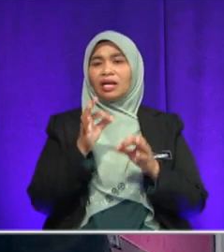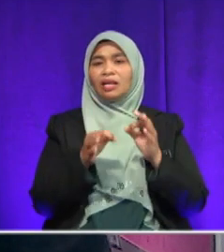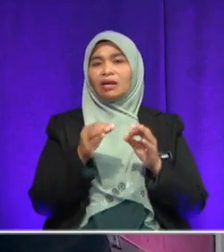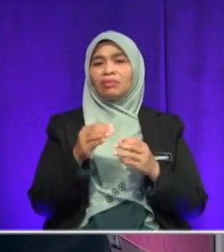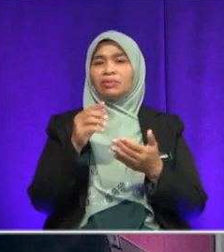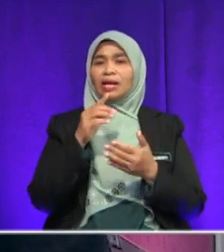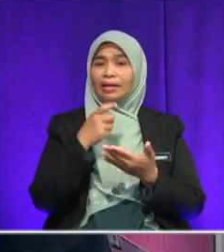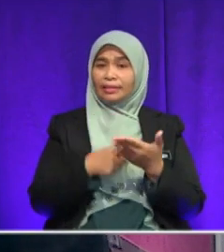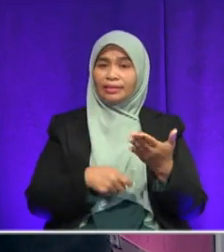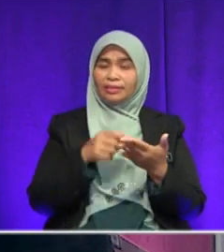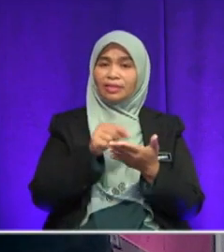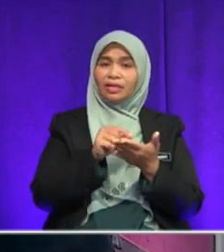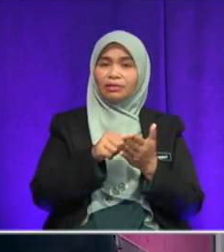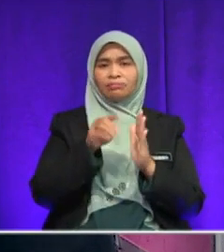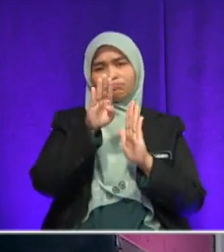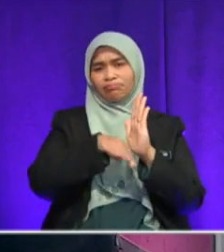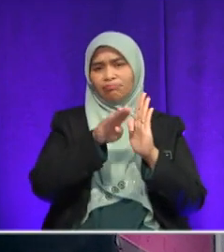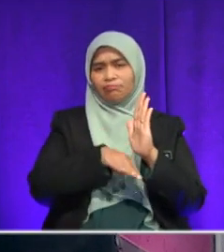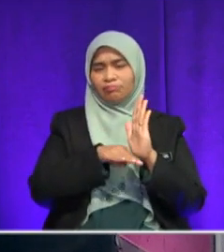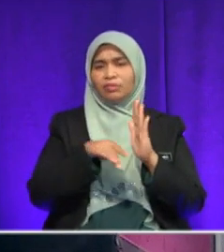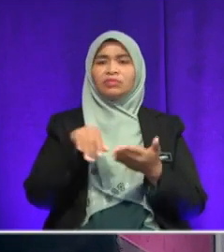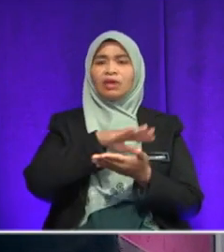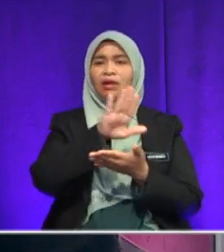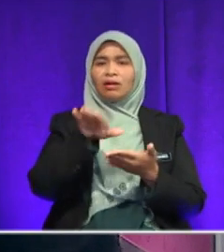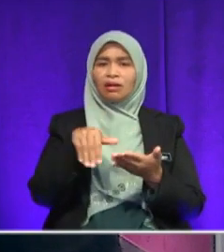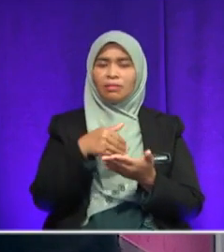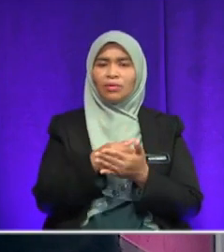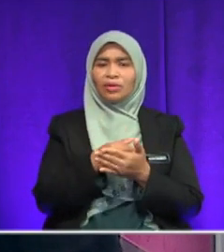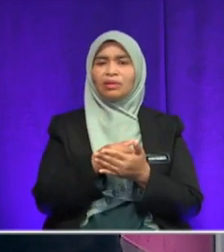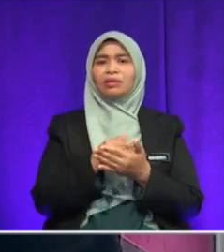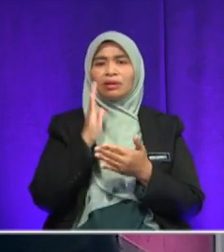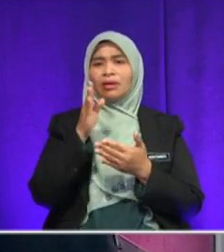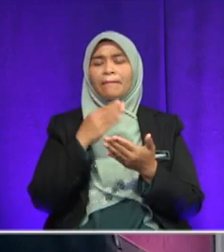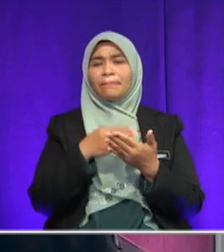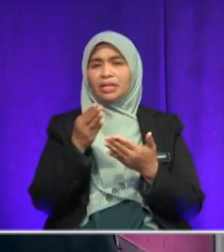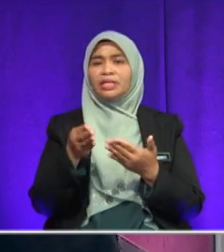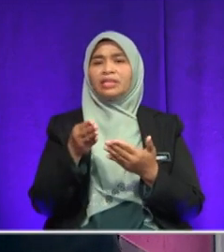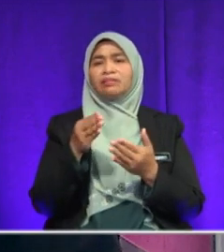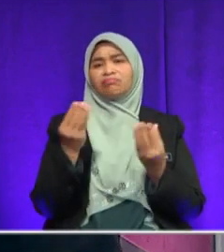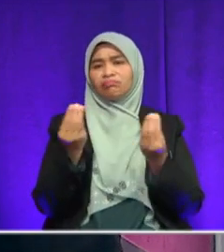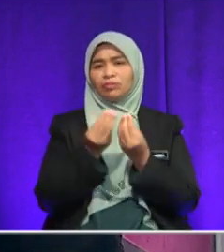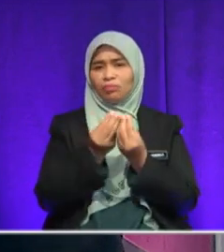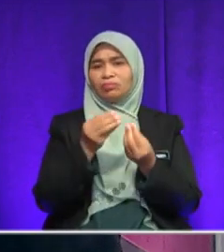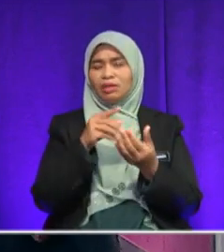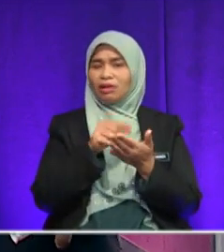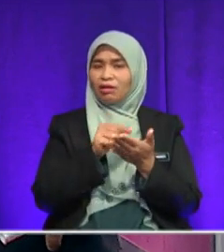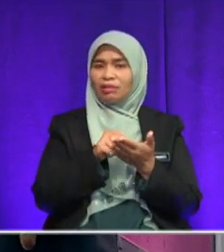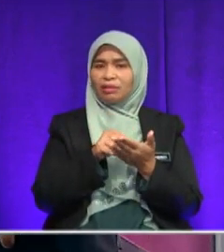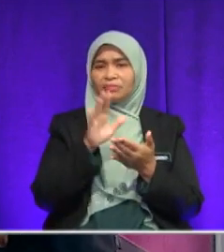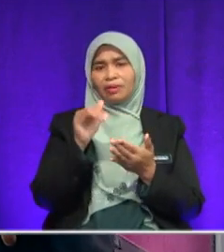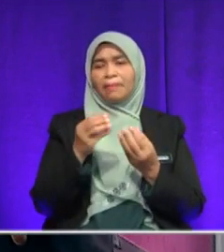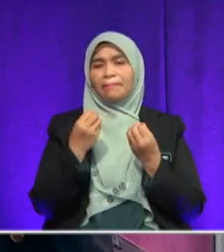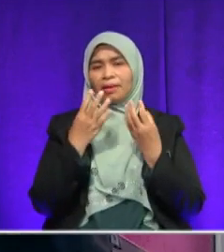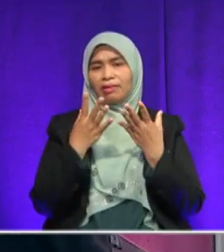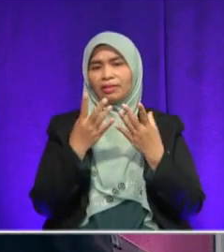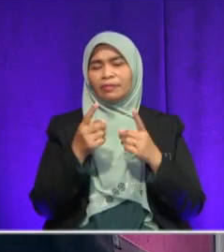turun, semua akan berebut-rebut, semua isi rumah akan membeli jumlah ayam dalam jumlah yang banyak.